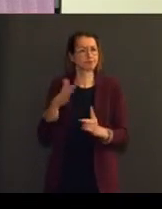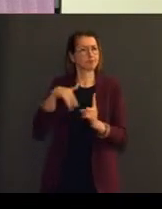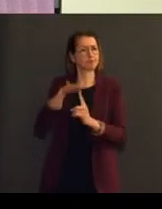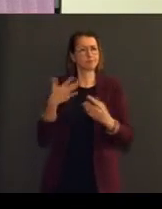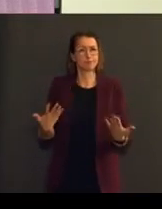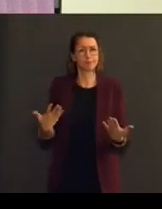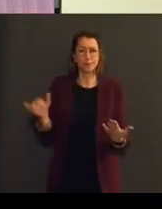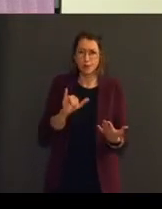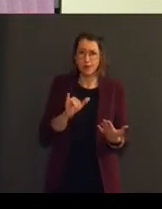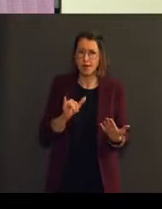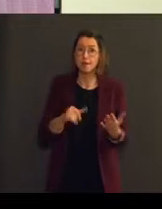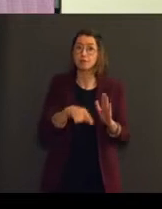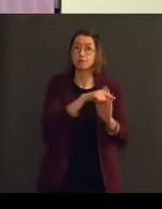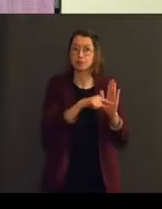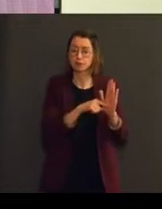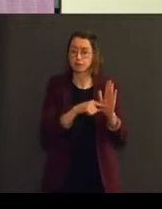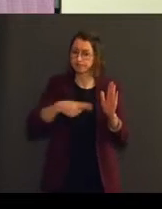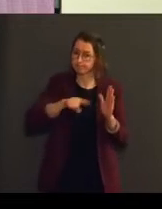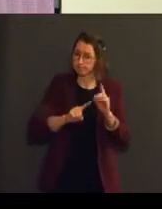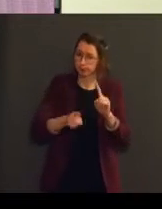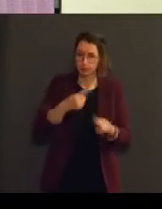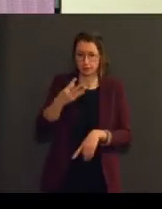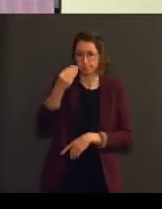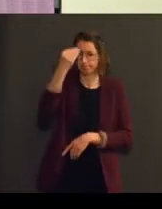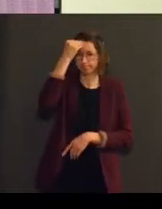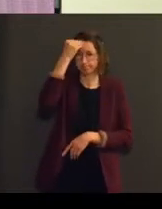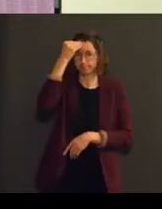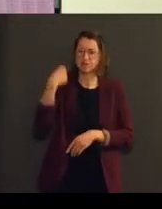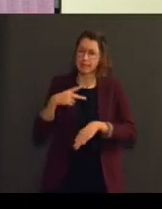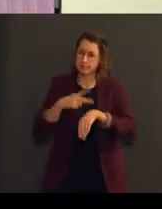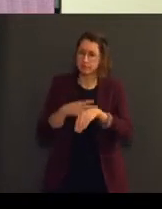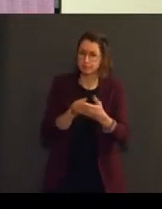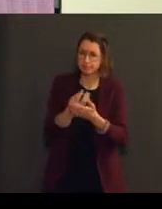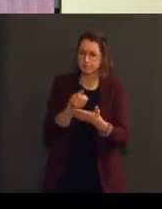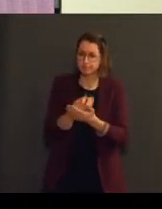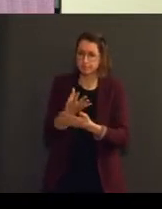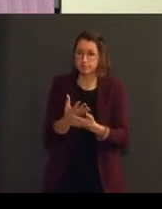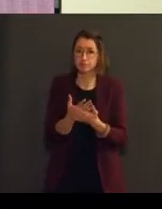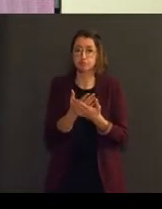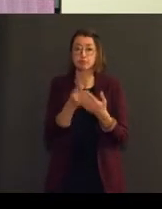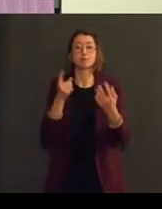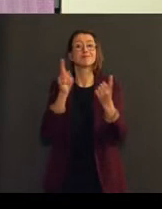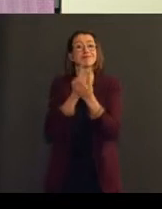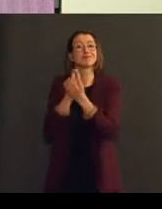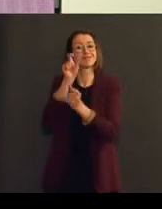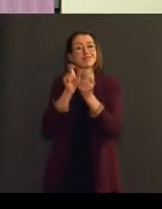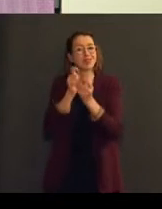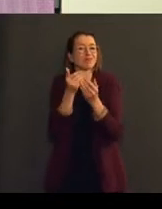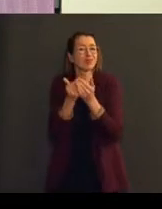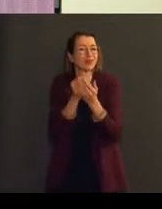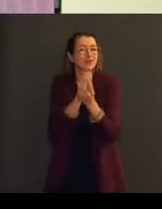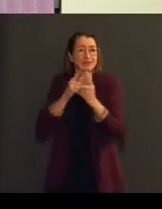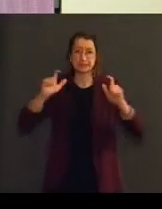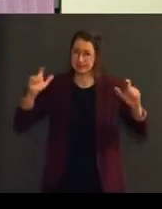dont on vous parle de longue date et qu'on va donc vous répéter, c'est-à-dire de limiter nos contacts, bien sûr, surtout à l'intérieur, de nous